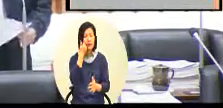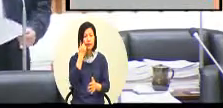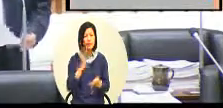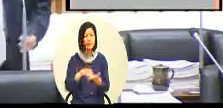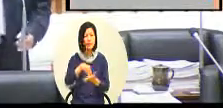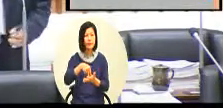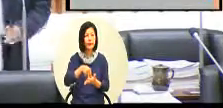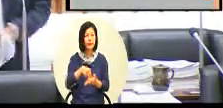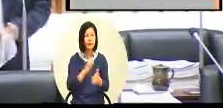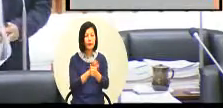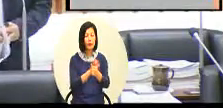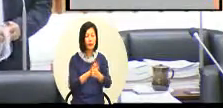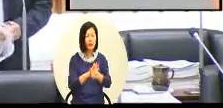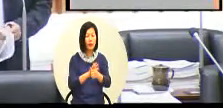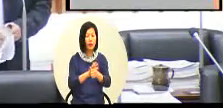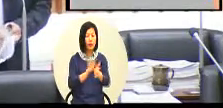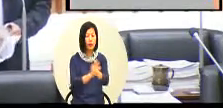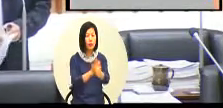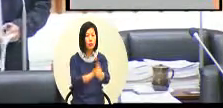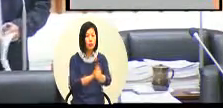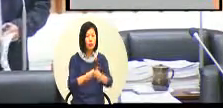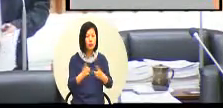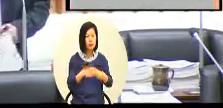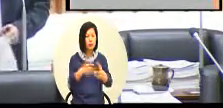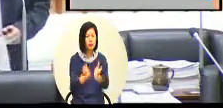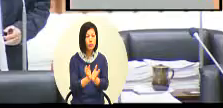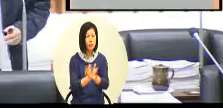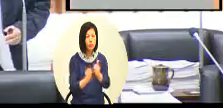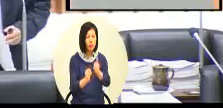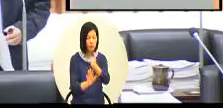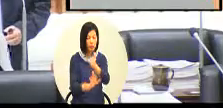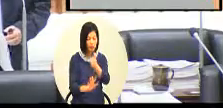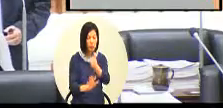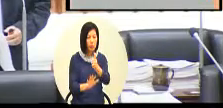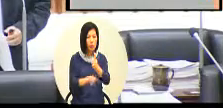推动小组的成员， 民政局